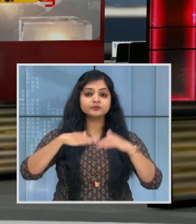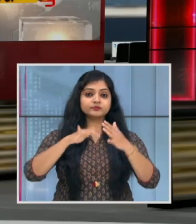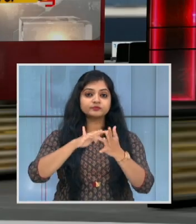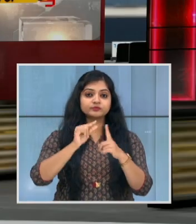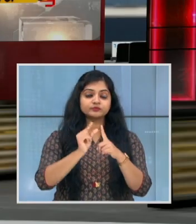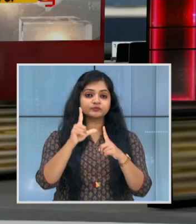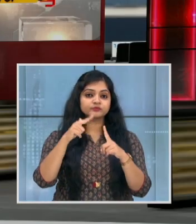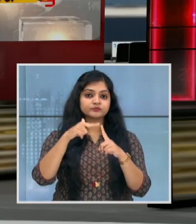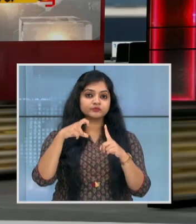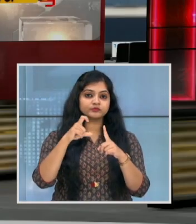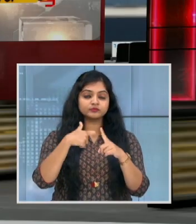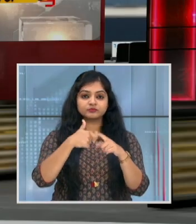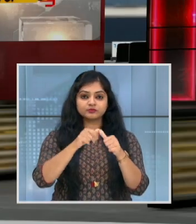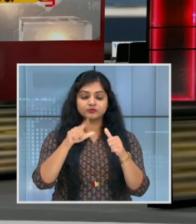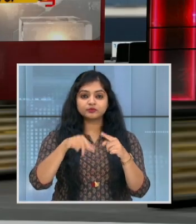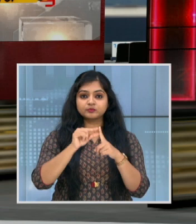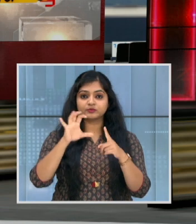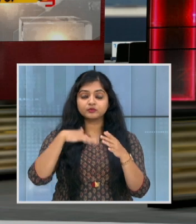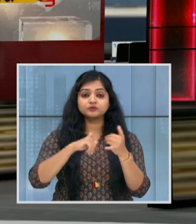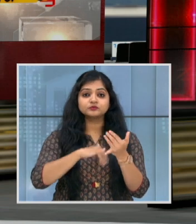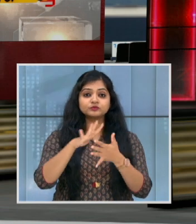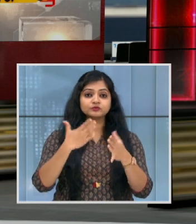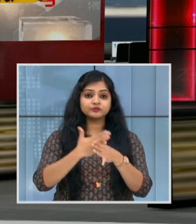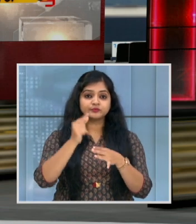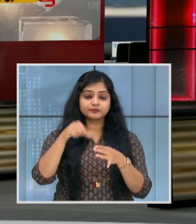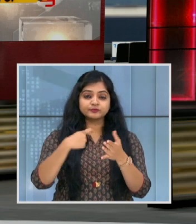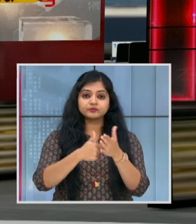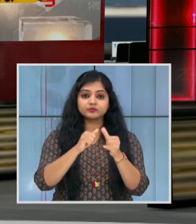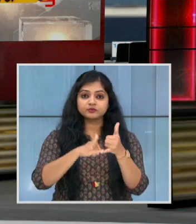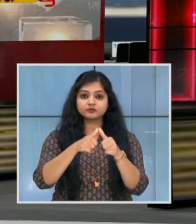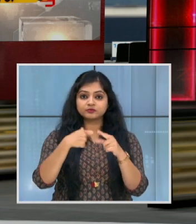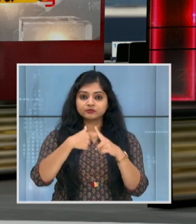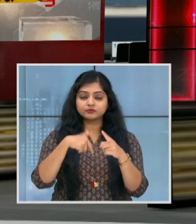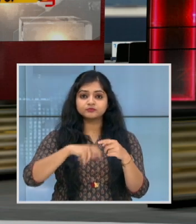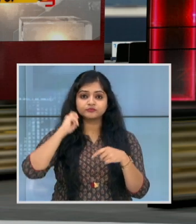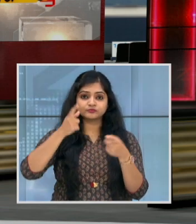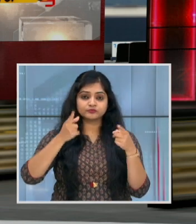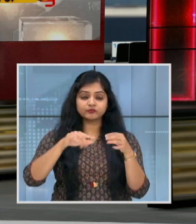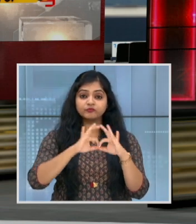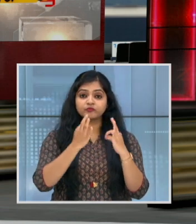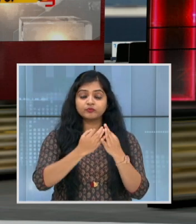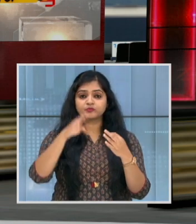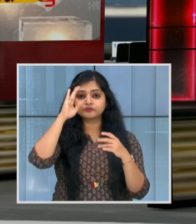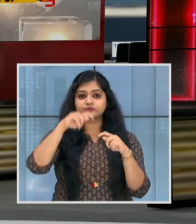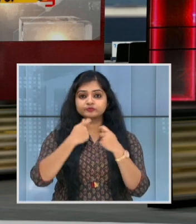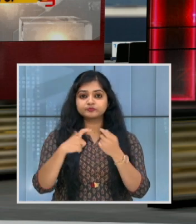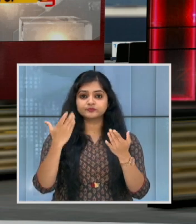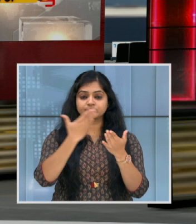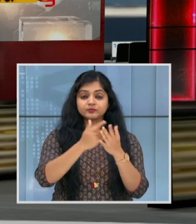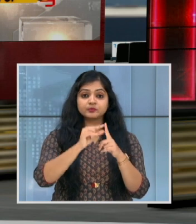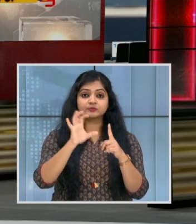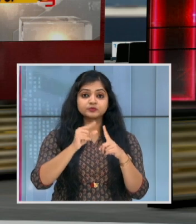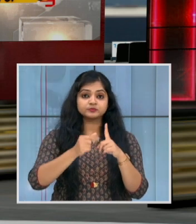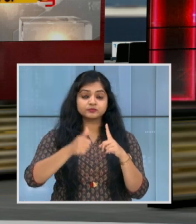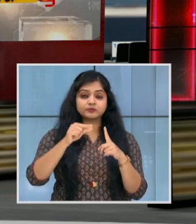മലപ്പുറം പുളിക്കൽ പഞ്ചായത്തിൽ സാമൂഹ്യ പ്രവർത്തകൻ റസാഖ് പയ്യമ്പ്രോട്ട് ആത്മഹത്യ ചെയ്ത സംഭവത്തിൽ കുടുംബം പോലീസിൽ പരാതി നൽകി. പഞ്ചായത്ത് പ്രസിഡന്റ്,